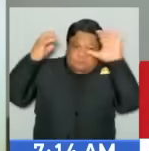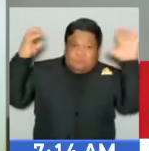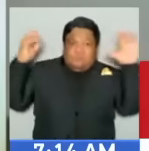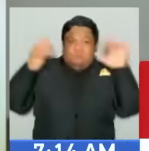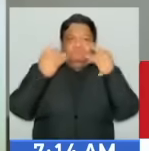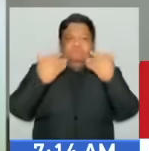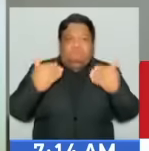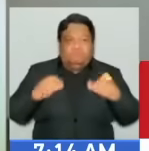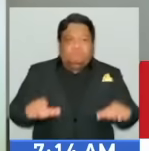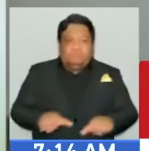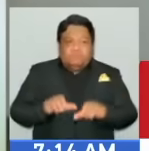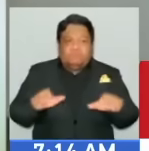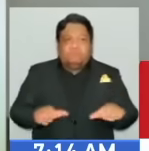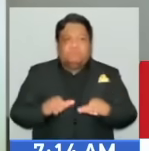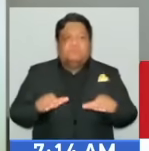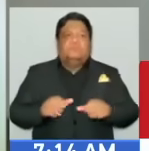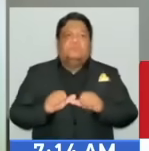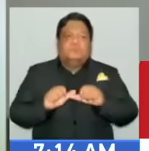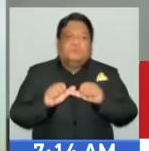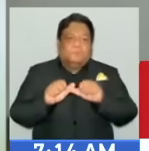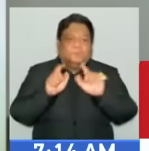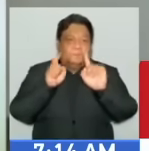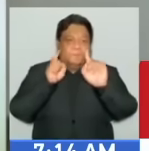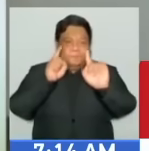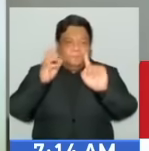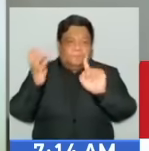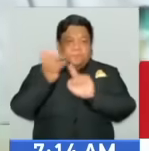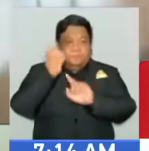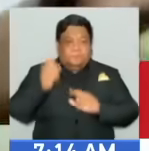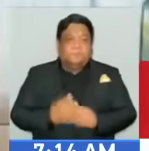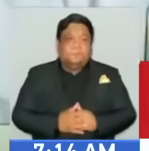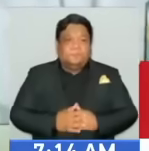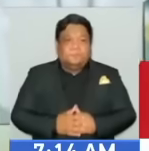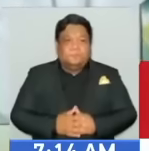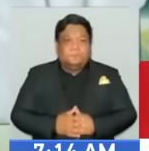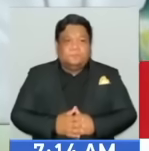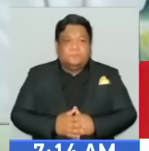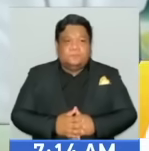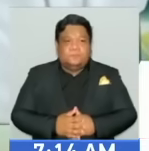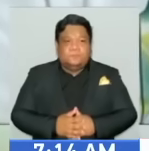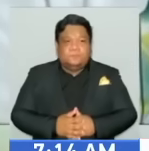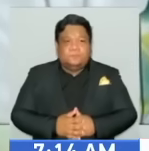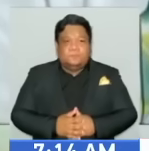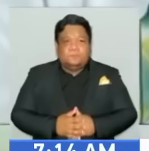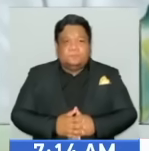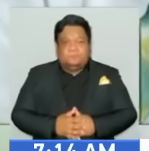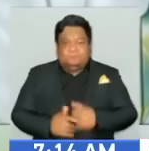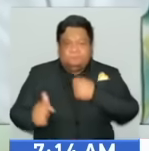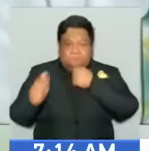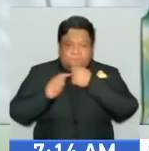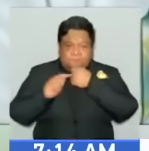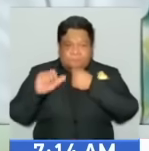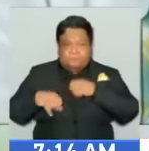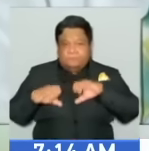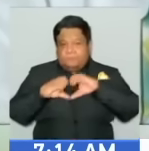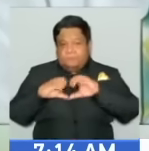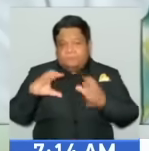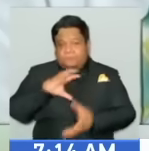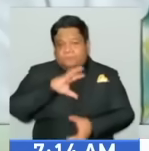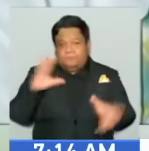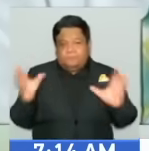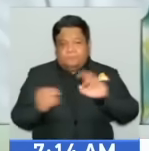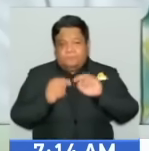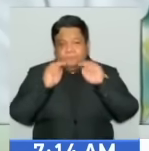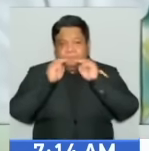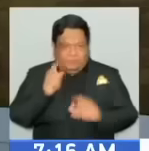man. Kaya, man, kaya natin to. Ito ang unang balita. Katatibayan para sa GMA